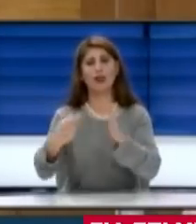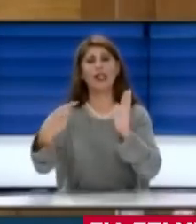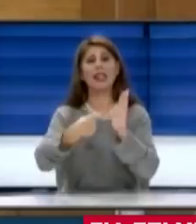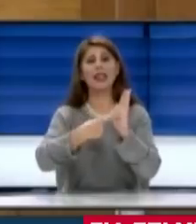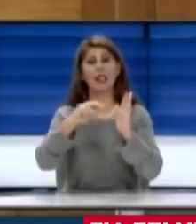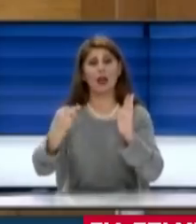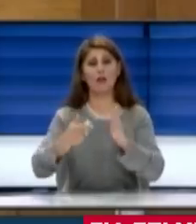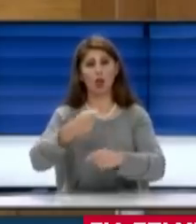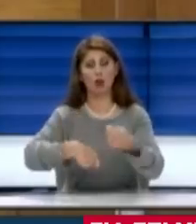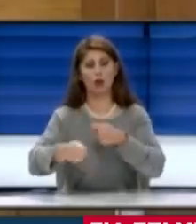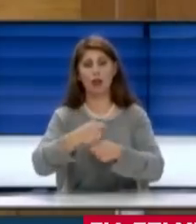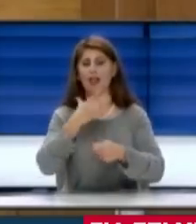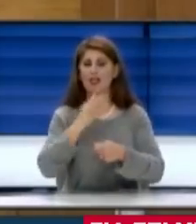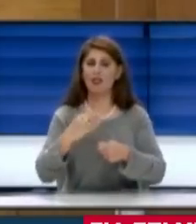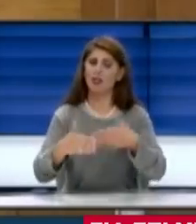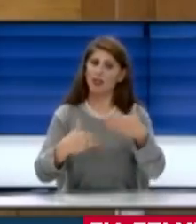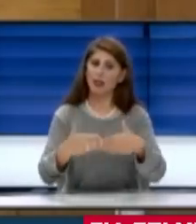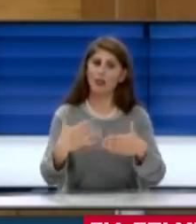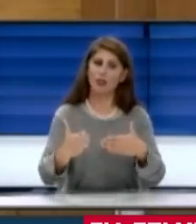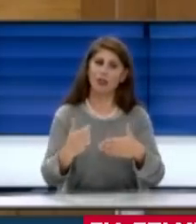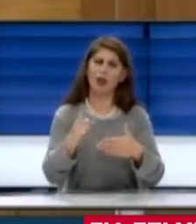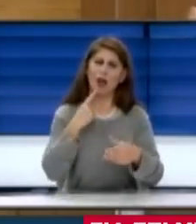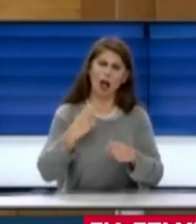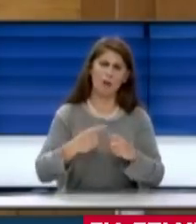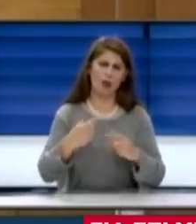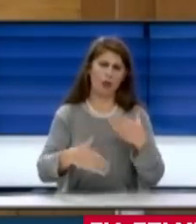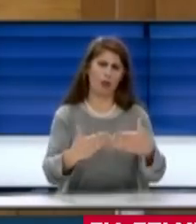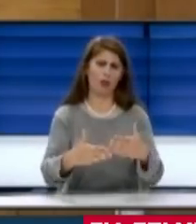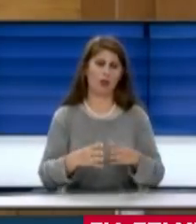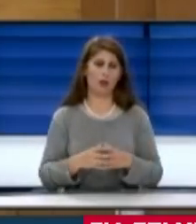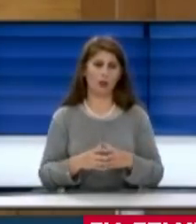αγορών. Η διαδικασία θα είναι εξαιρετικά